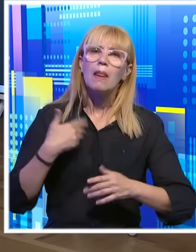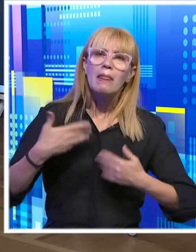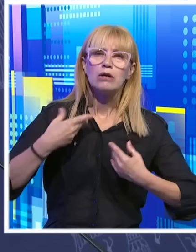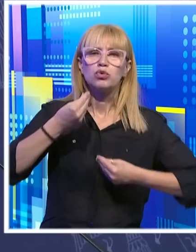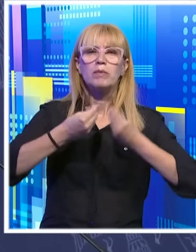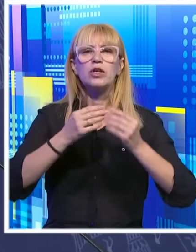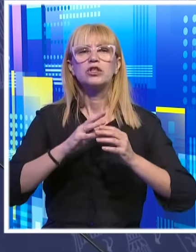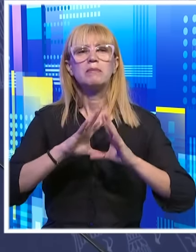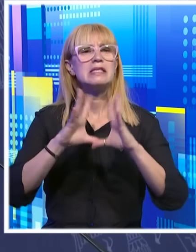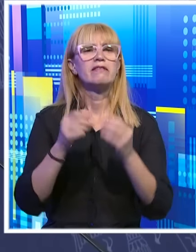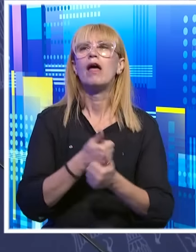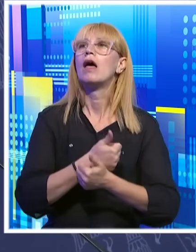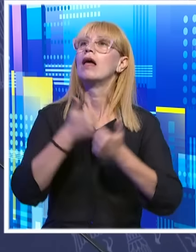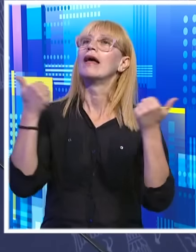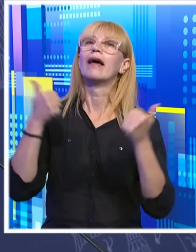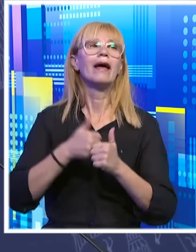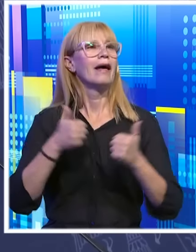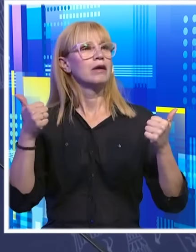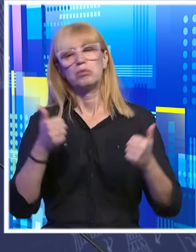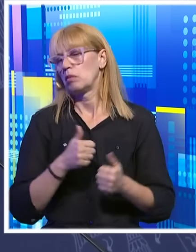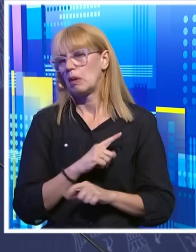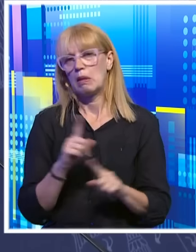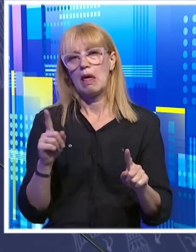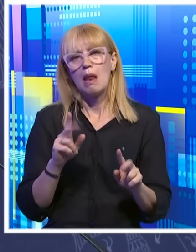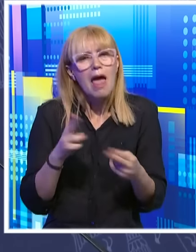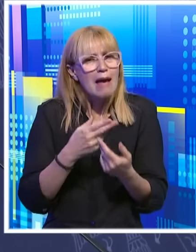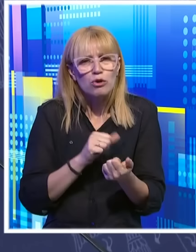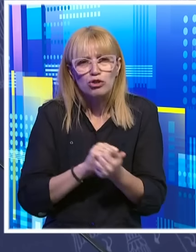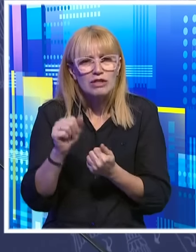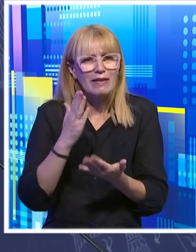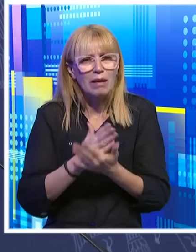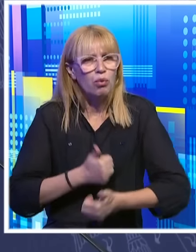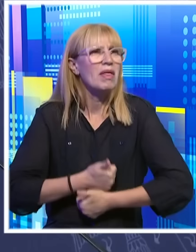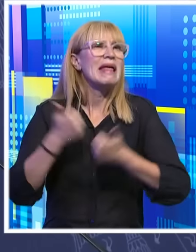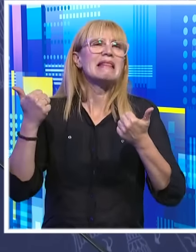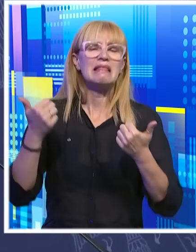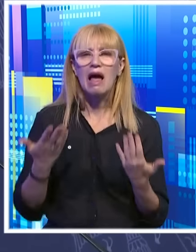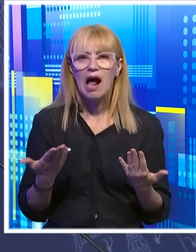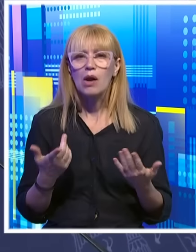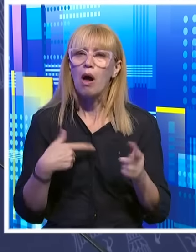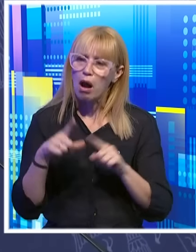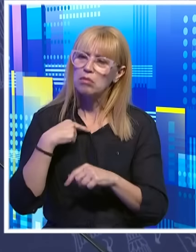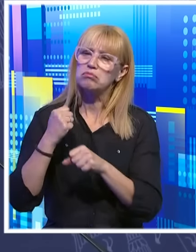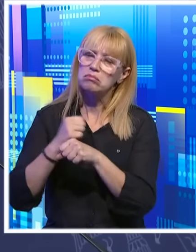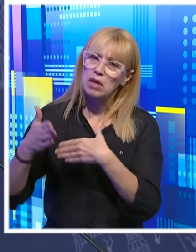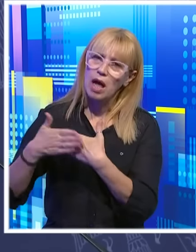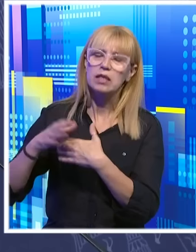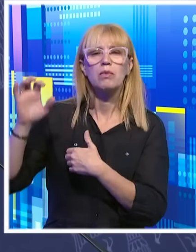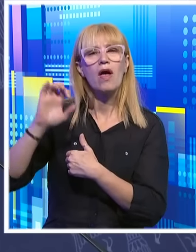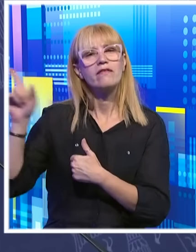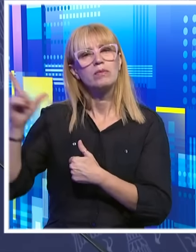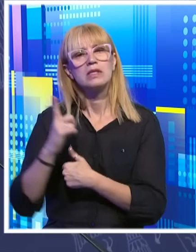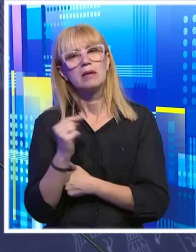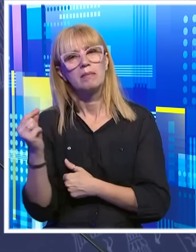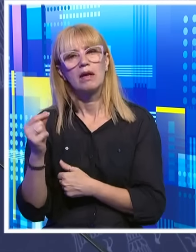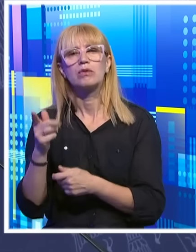pamet. Nikada ne može da bude sve idealno, ali mi moramo da radimo sa našim evropskim partnerima. Razgovarali smo o tome sa